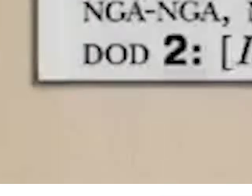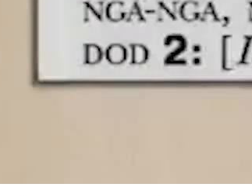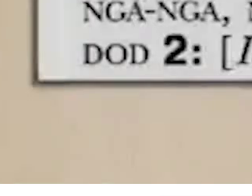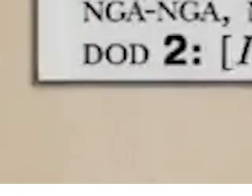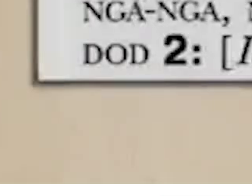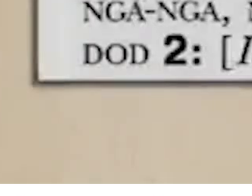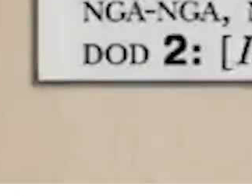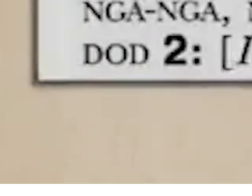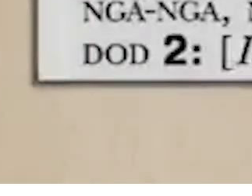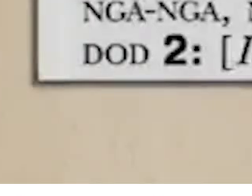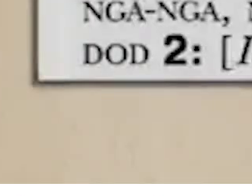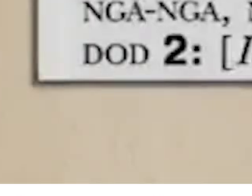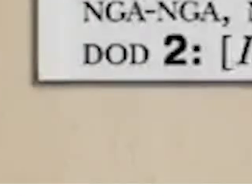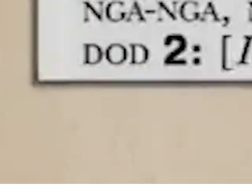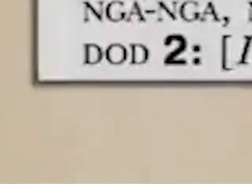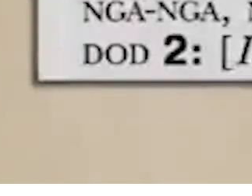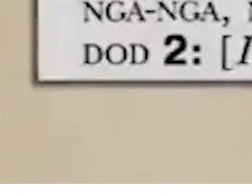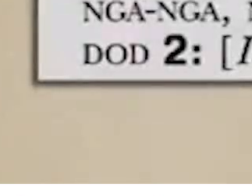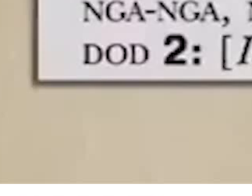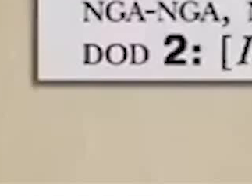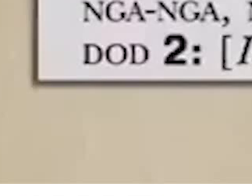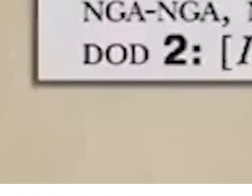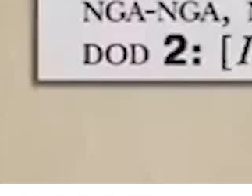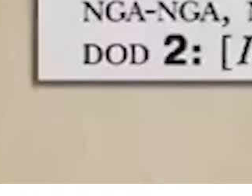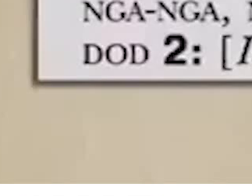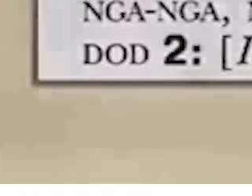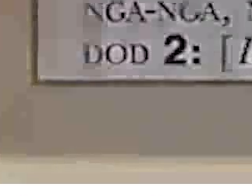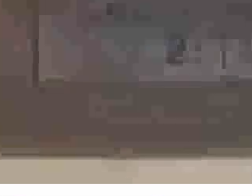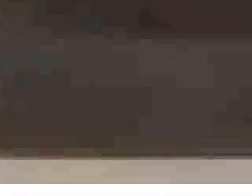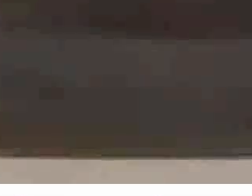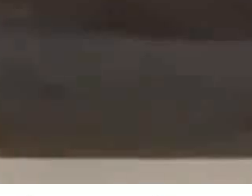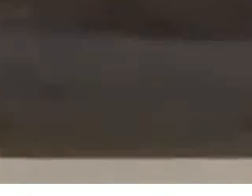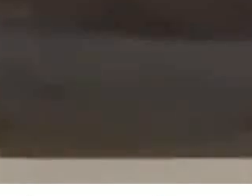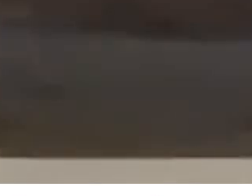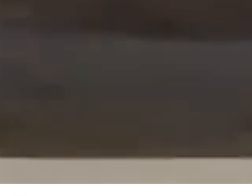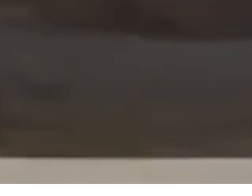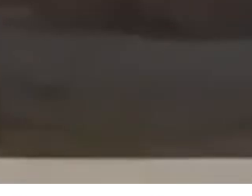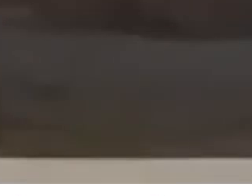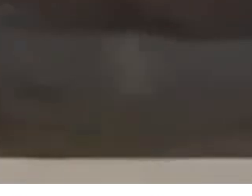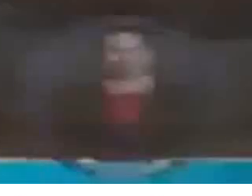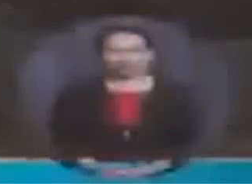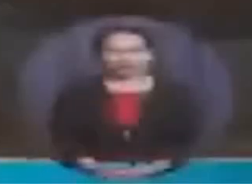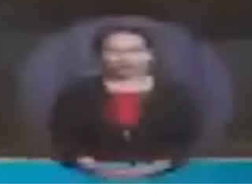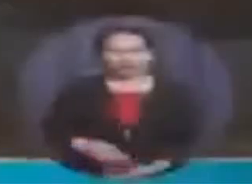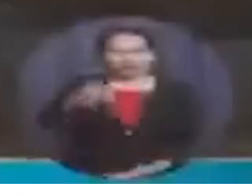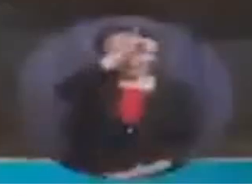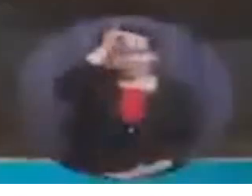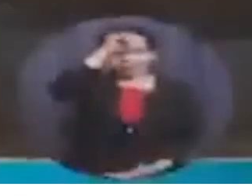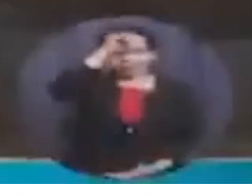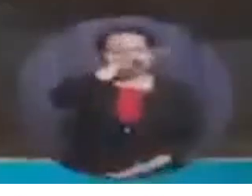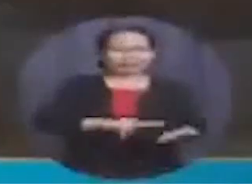tawag nga ni Pablo sa kanila, loko eh. Buti nga ako, gago lang eh. Mas magrabe yung loko.